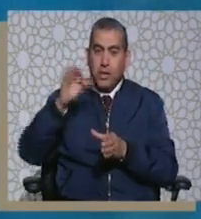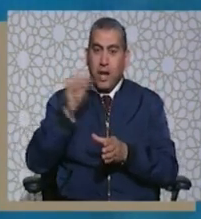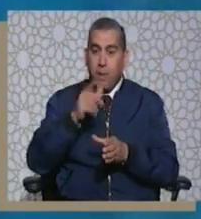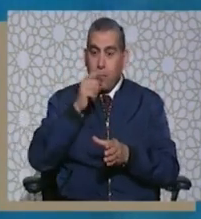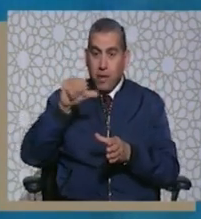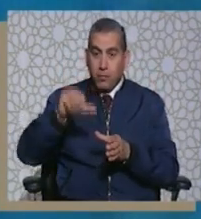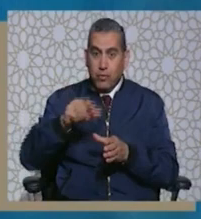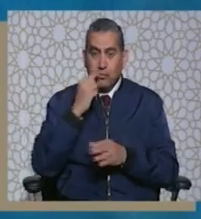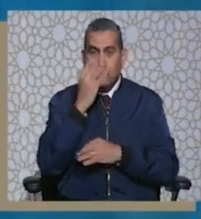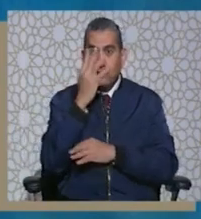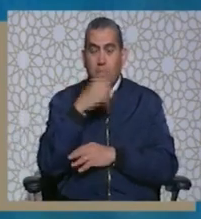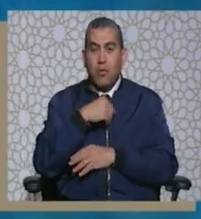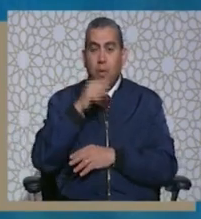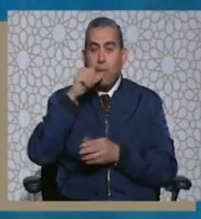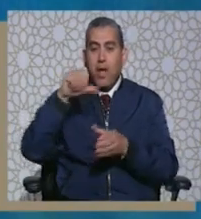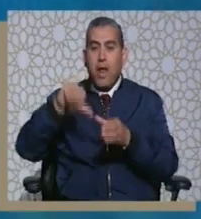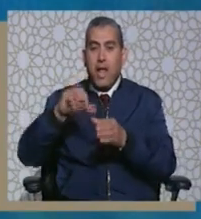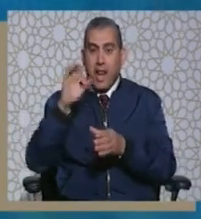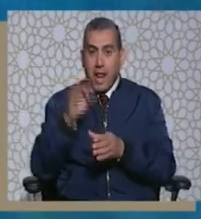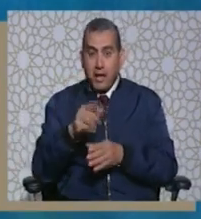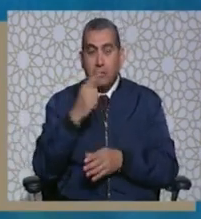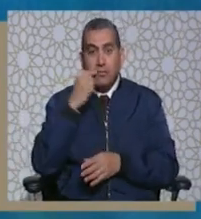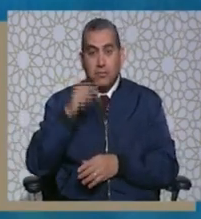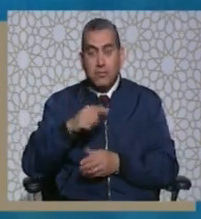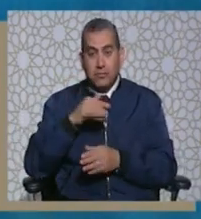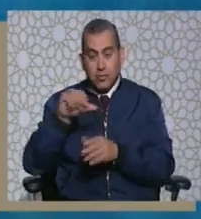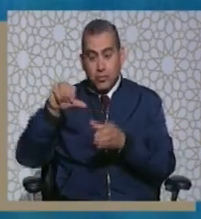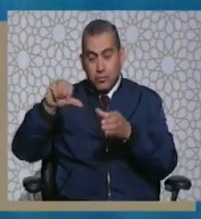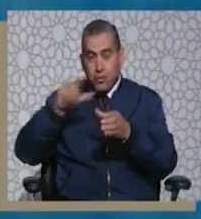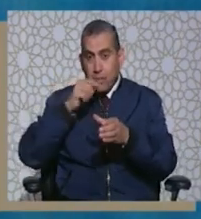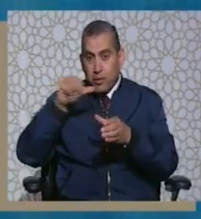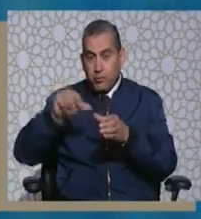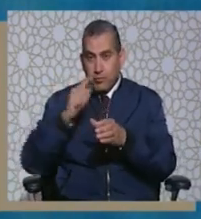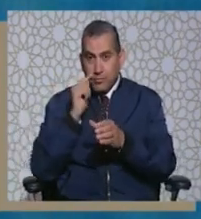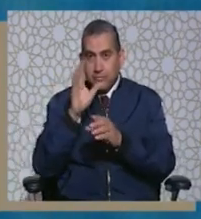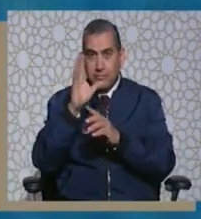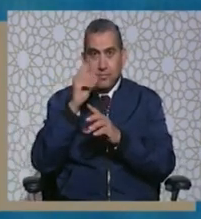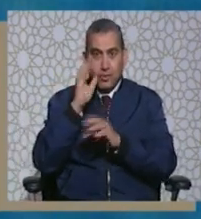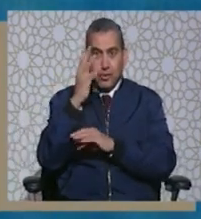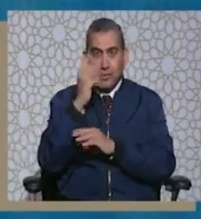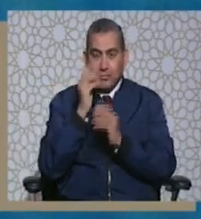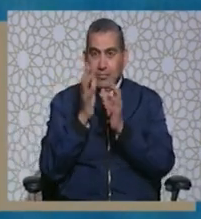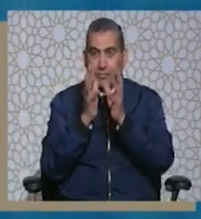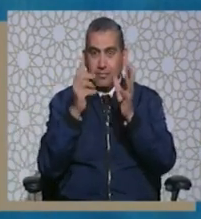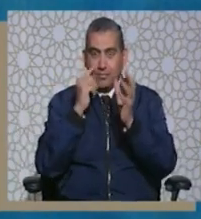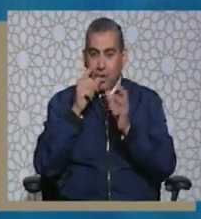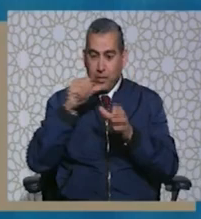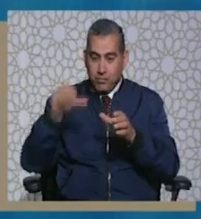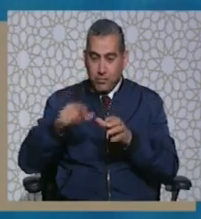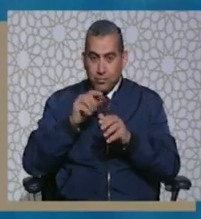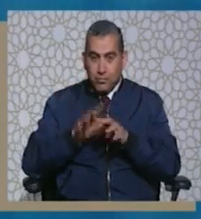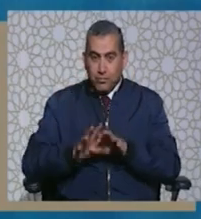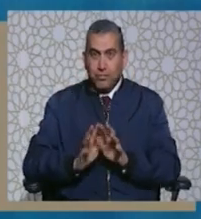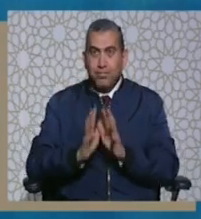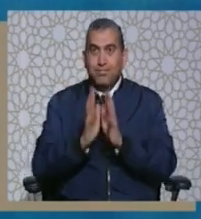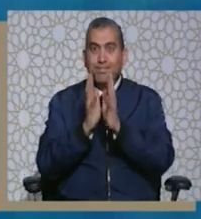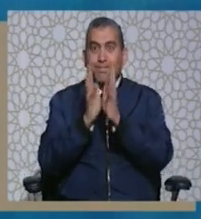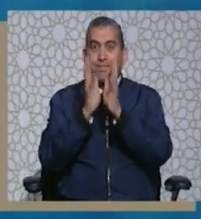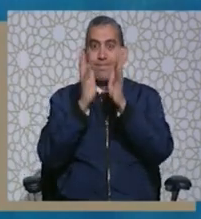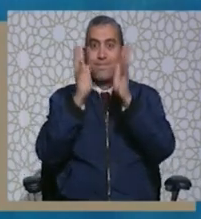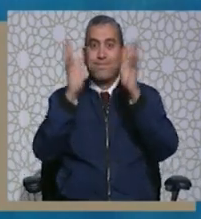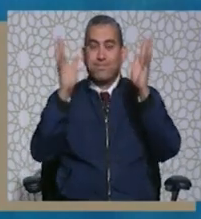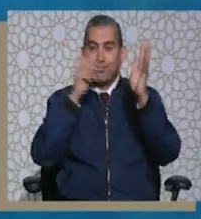محتاجه الري فلما بنرعى ونسقي جذرها بتقوى